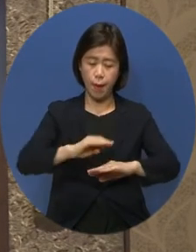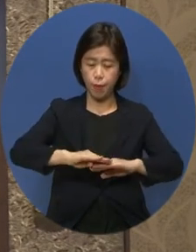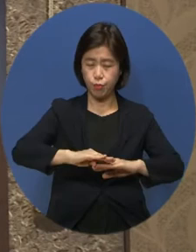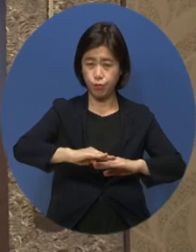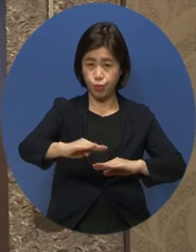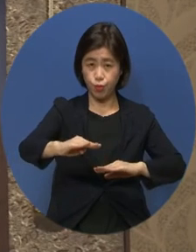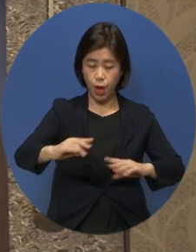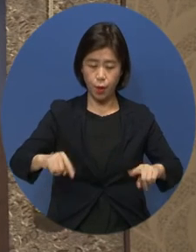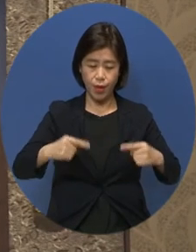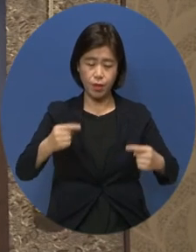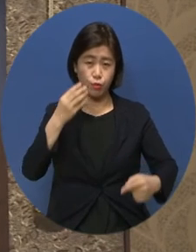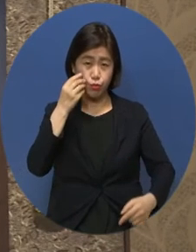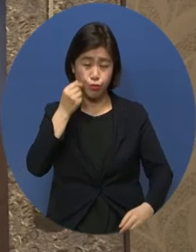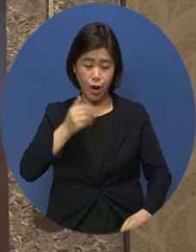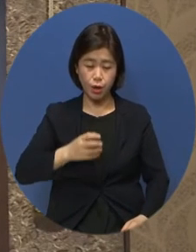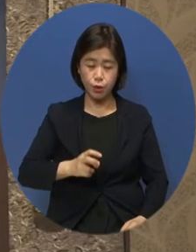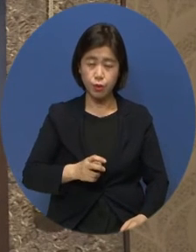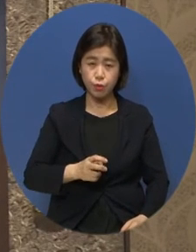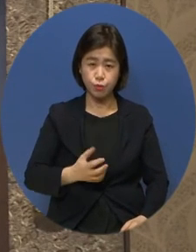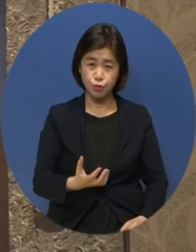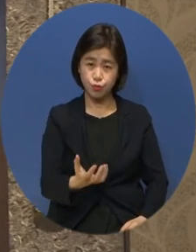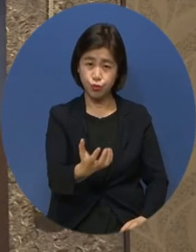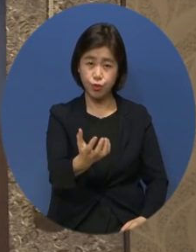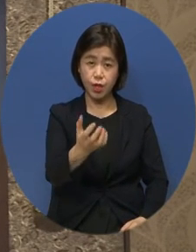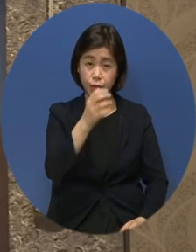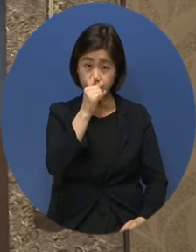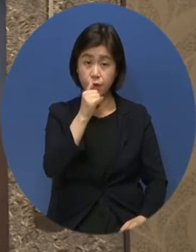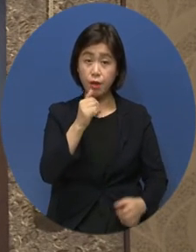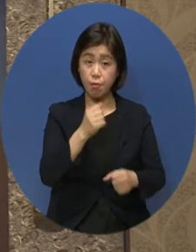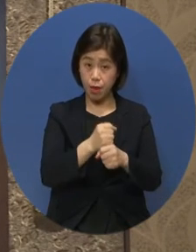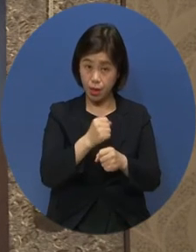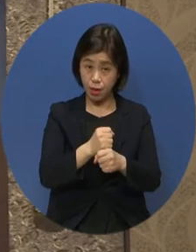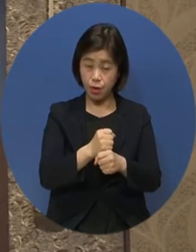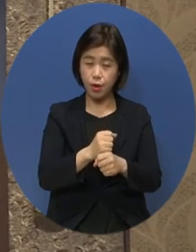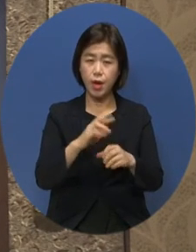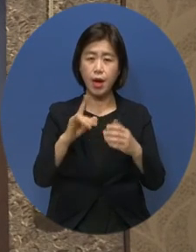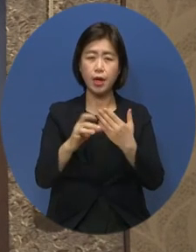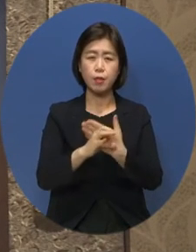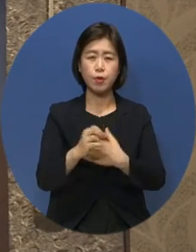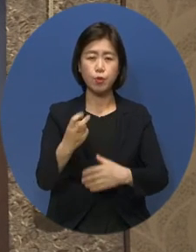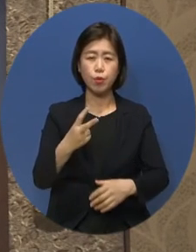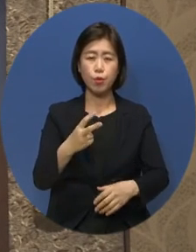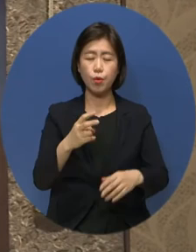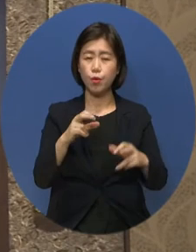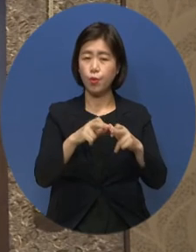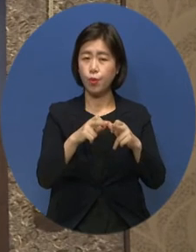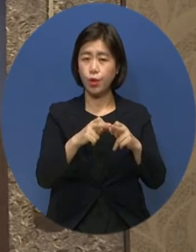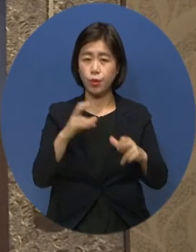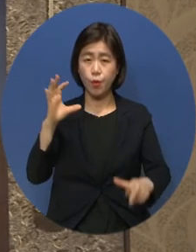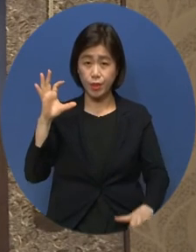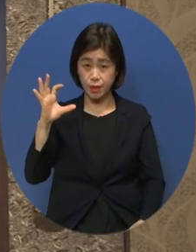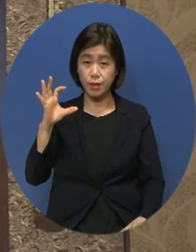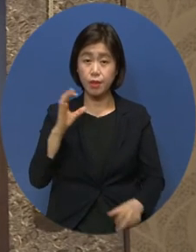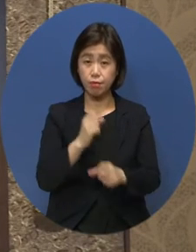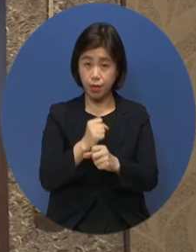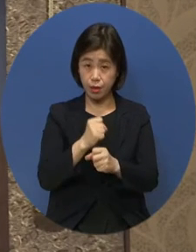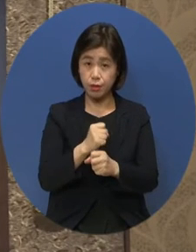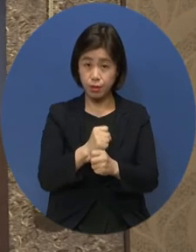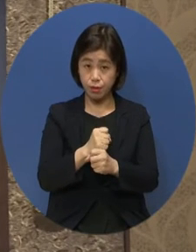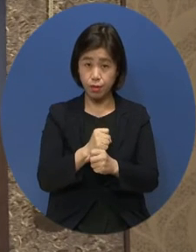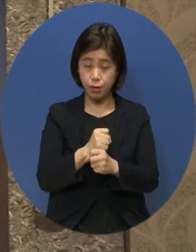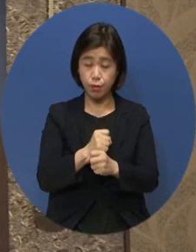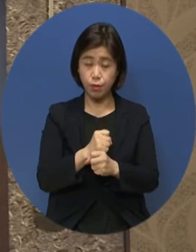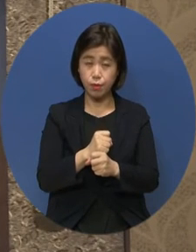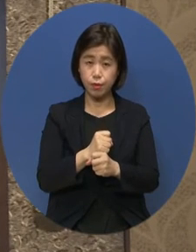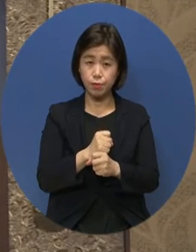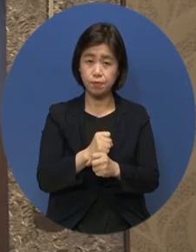이동할 수 있도록 바꾼다 든지 이런 일들 또 화장실에 장애인들이 출루 이용할 수 있도록